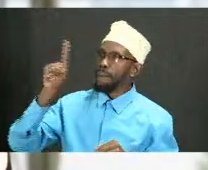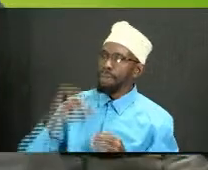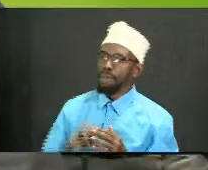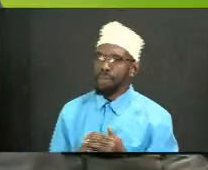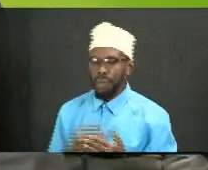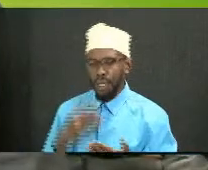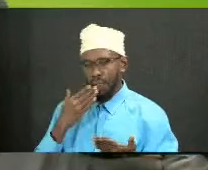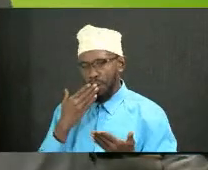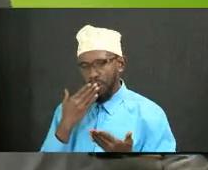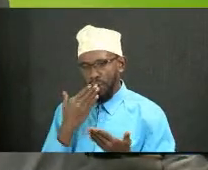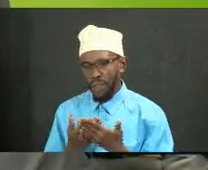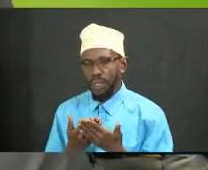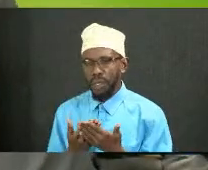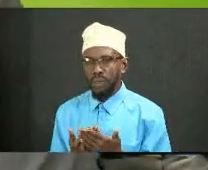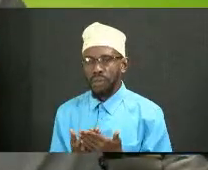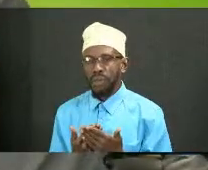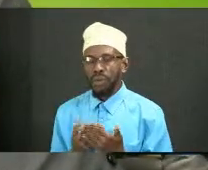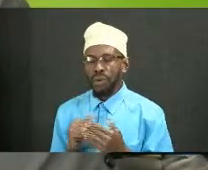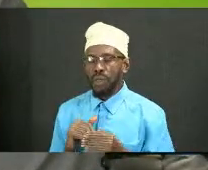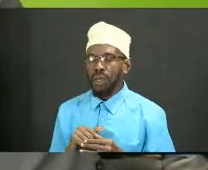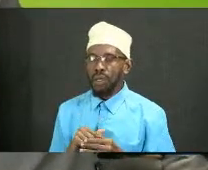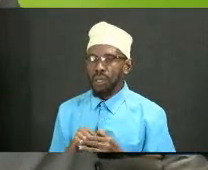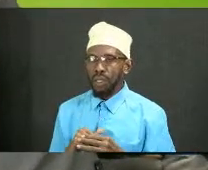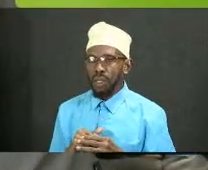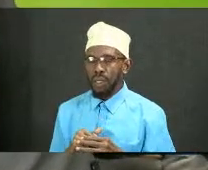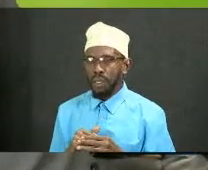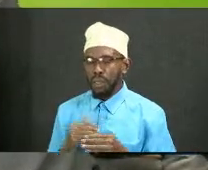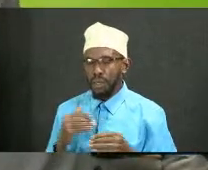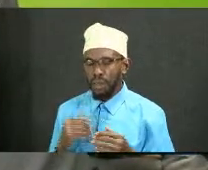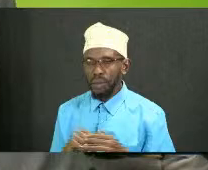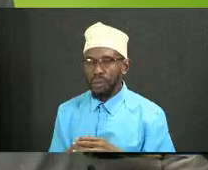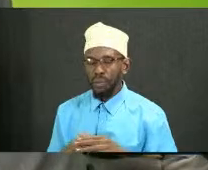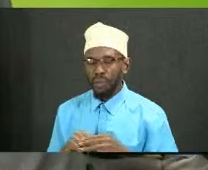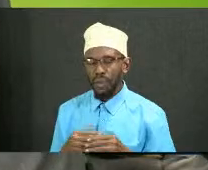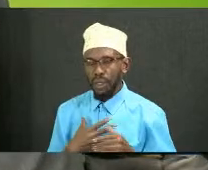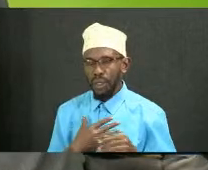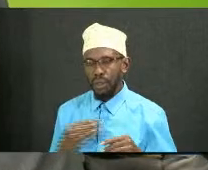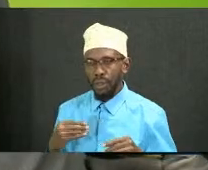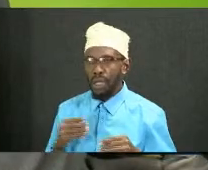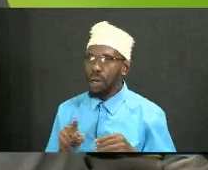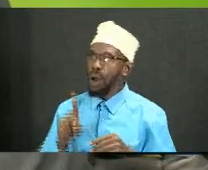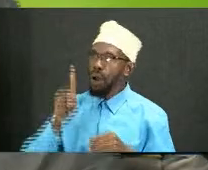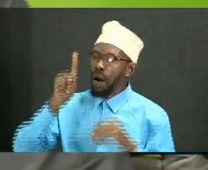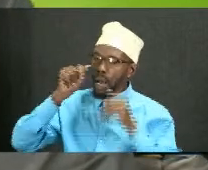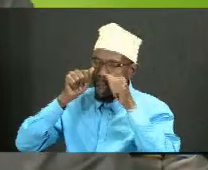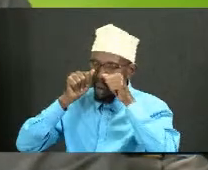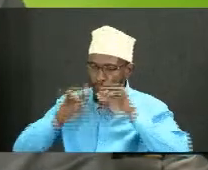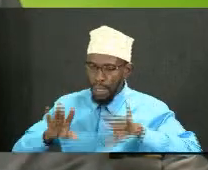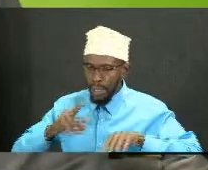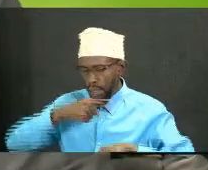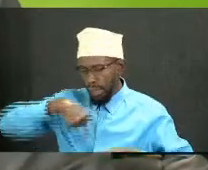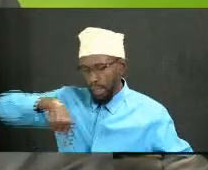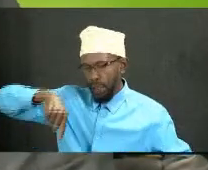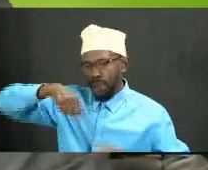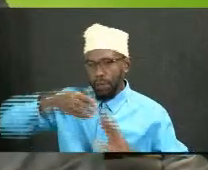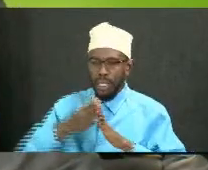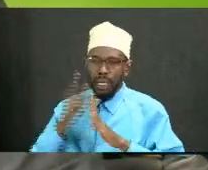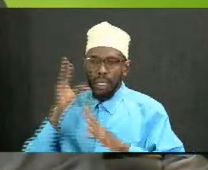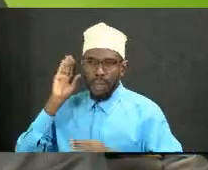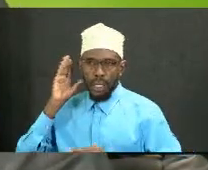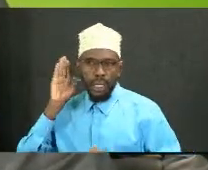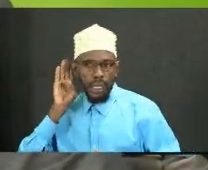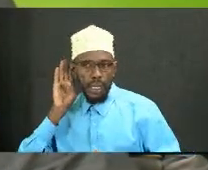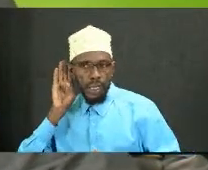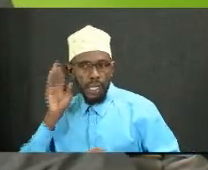Naam, asante kwa ufahamu huo wa kina, na Mungu atujaze kheri inshallah tuwe wenye kusikiza